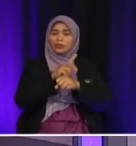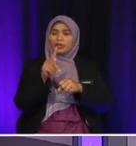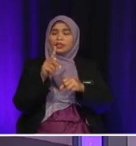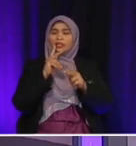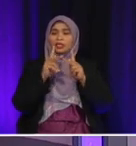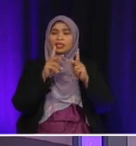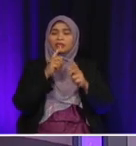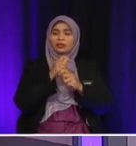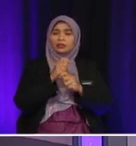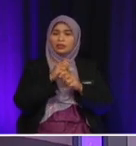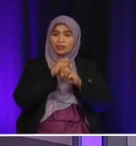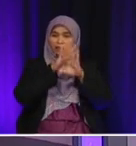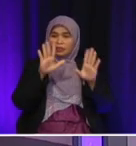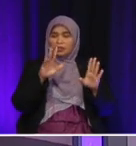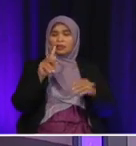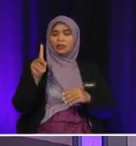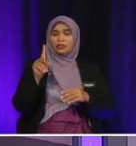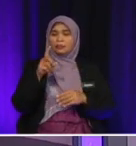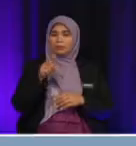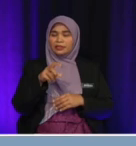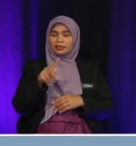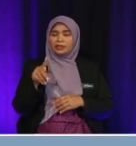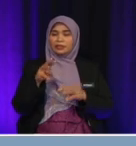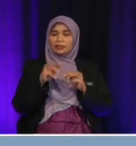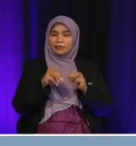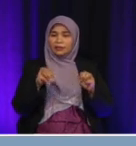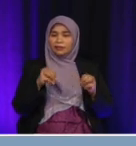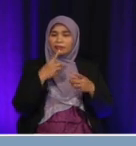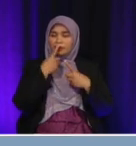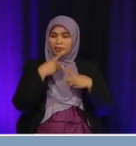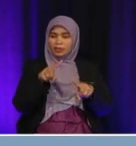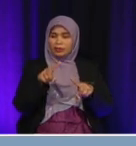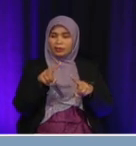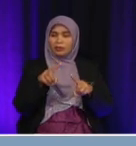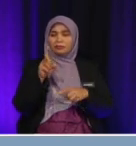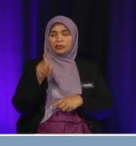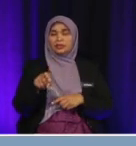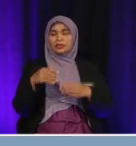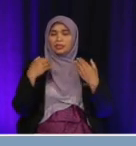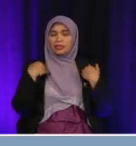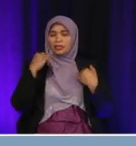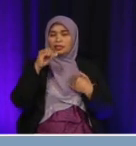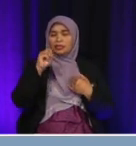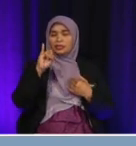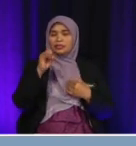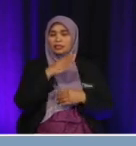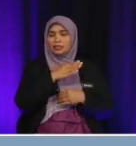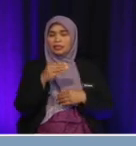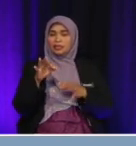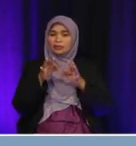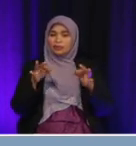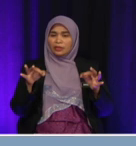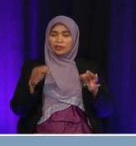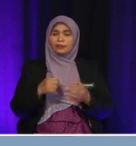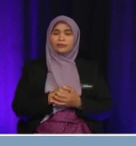tugas pastikan ya murid-murid menjawab mesti ada isi dan huraian